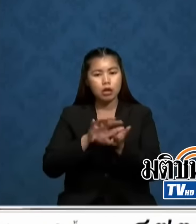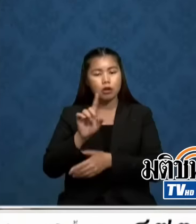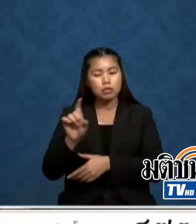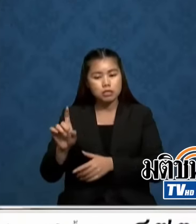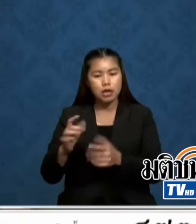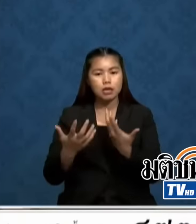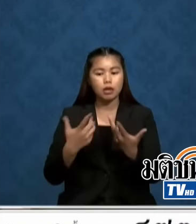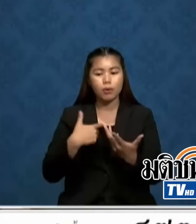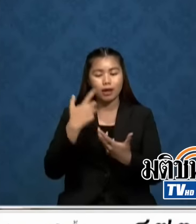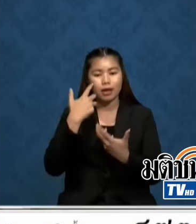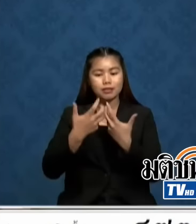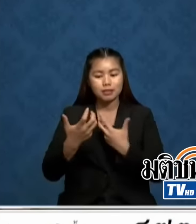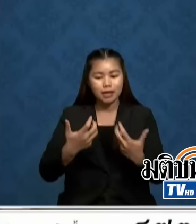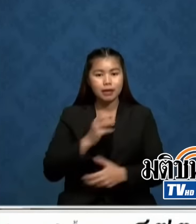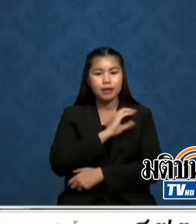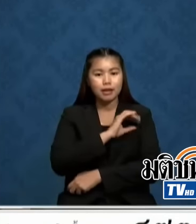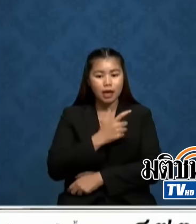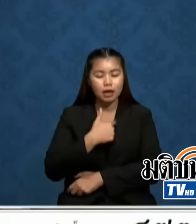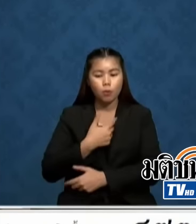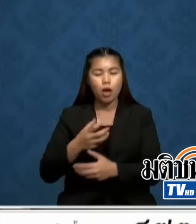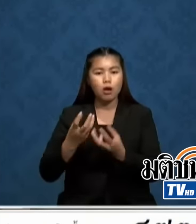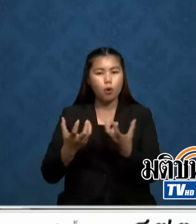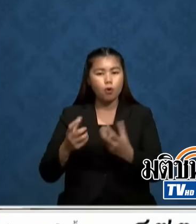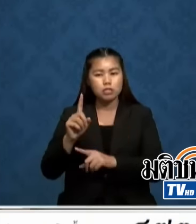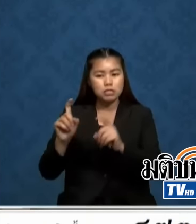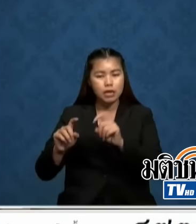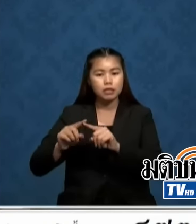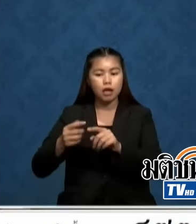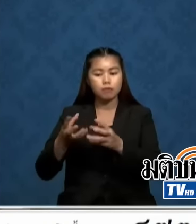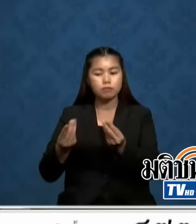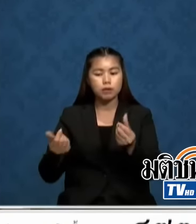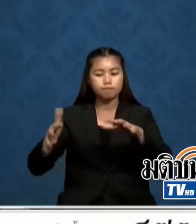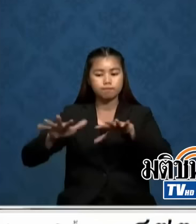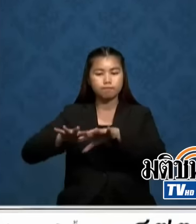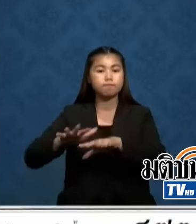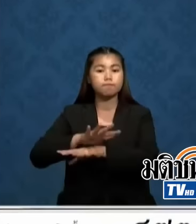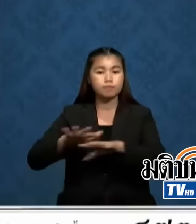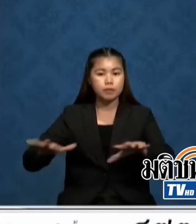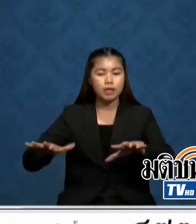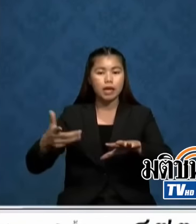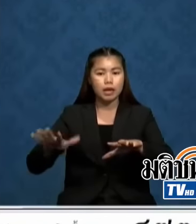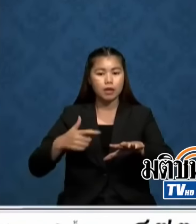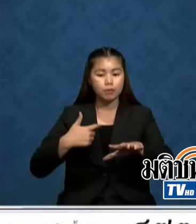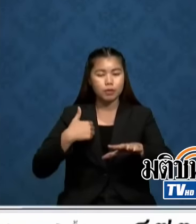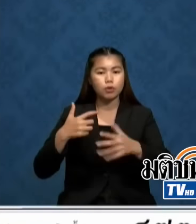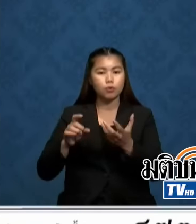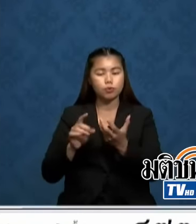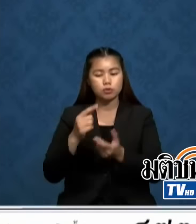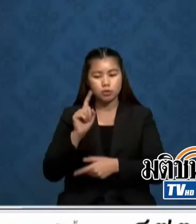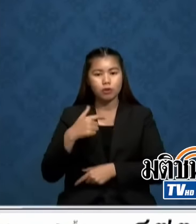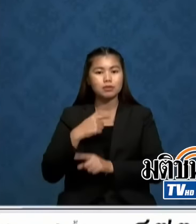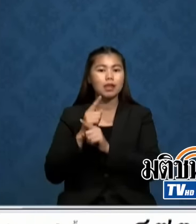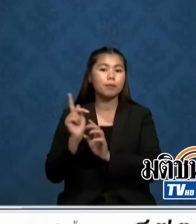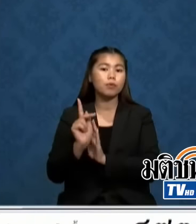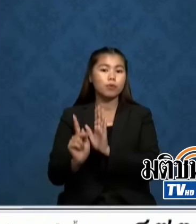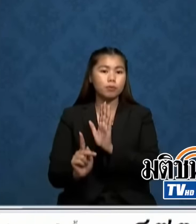กิจการเกี่ยวกับการคัดแยกหรือฝังกลบสิ่งปฏิกูลหรือวัสดุที่ไม่ใช้แล้วที่มีลักษณะและคุณสมบัติตามที่กำหนด